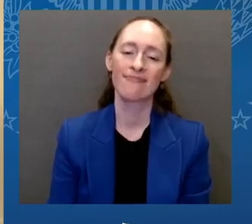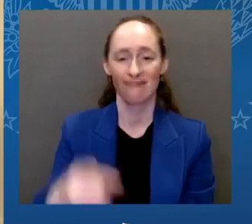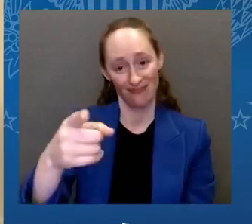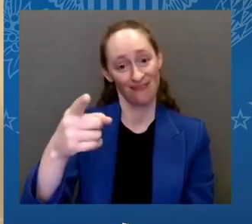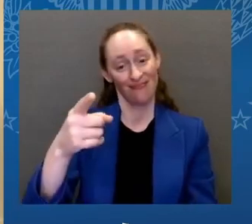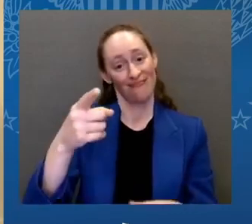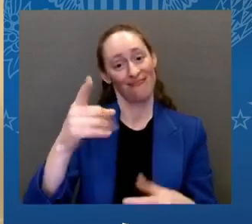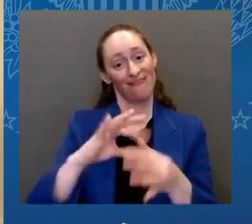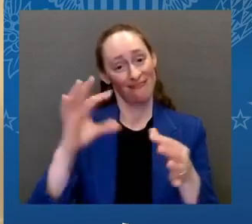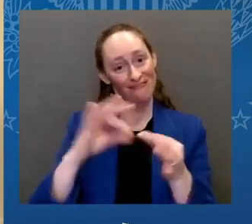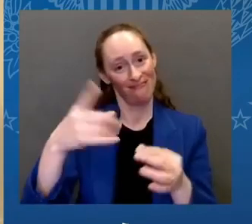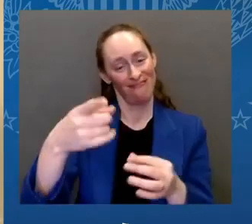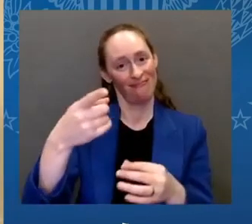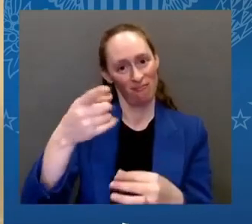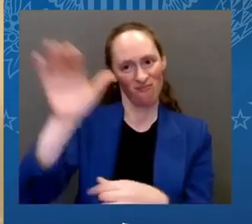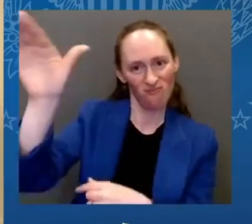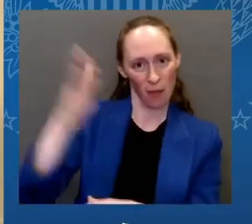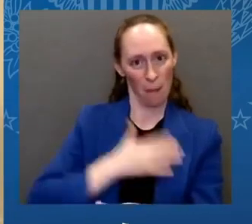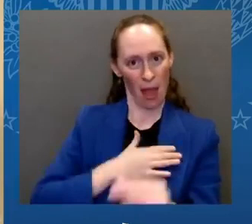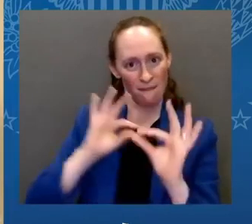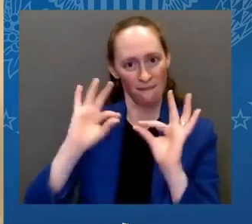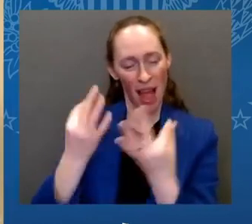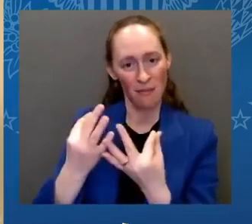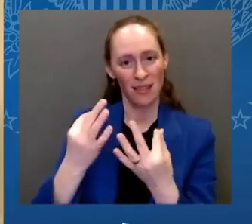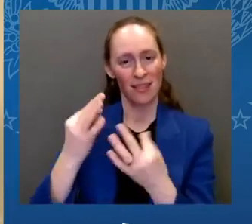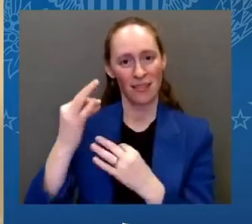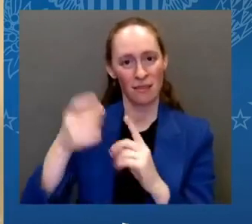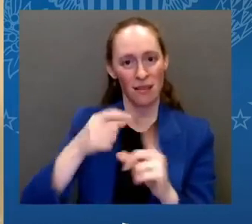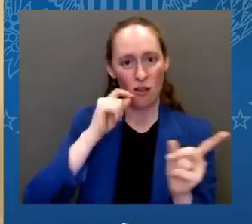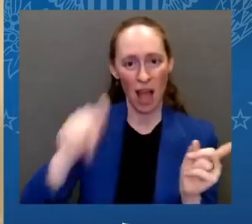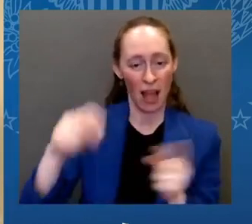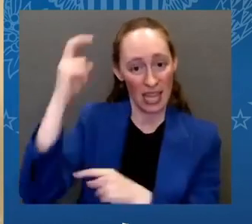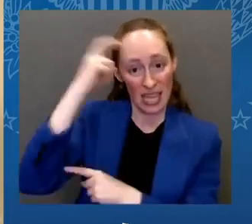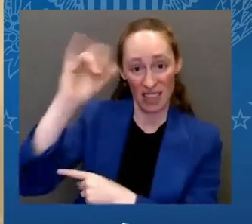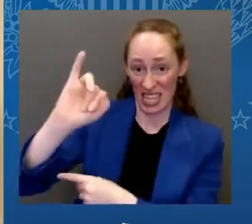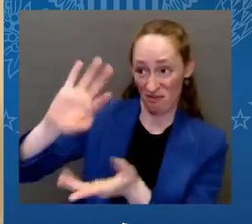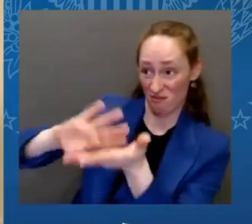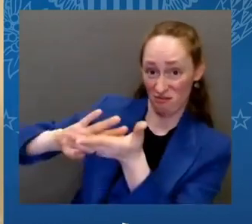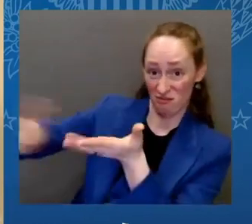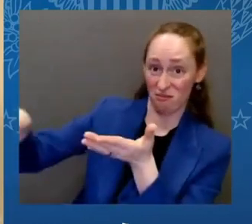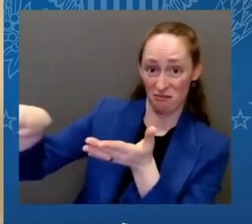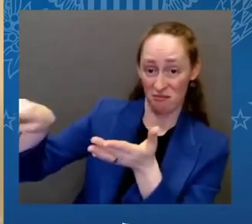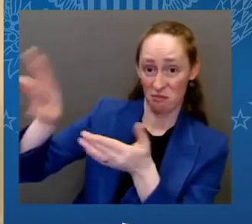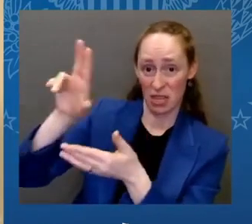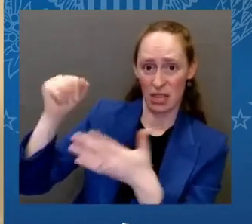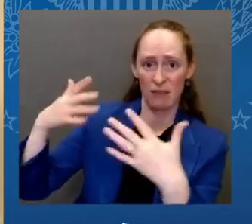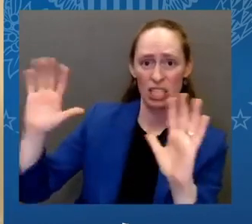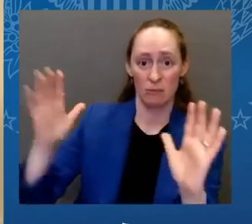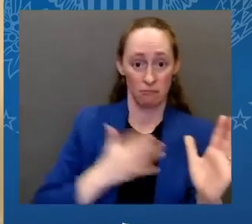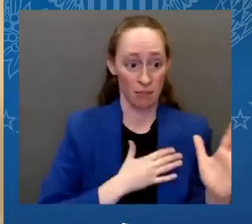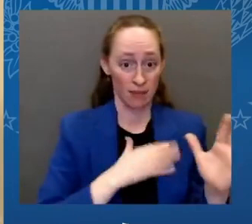є. Лідерська позиція Сполучених Штатів в допомозі, вона так і є. І це правда. Але я хочу, щоб ми не забували,